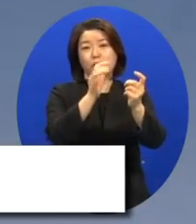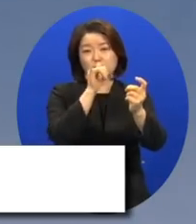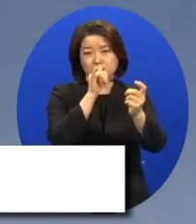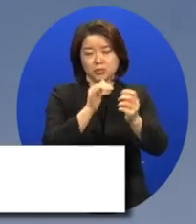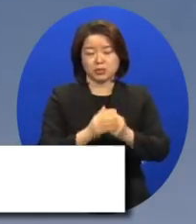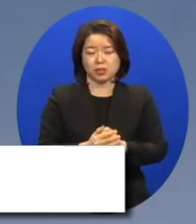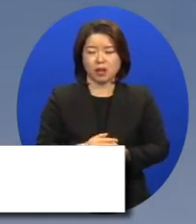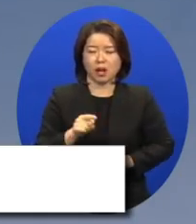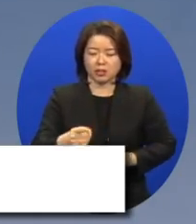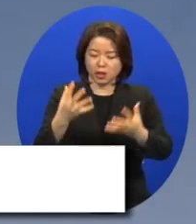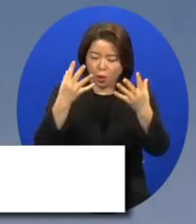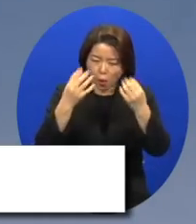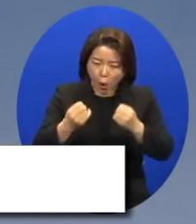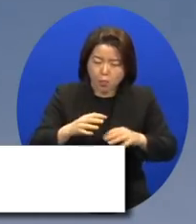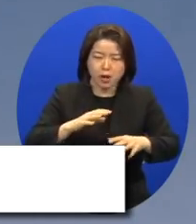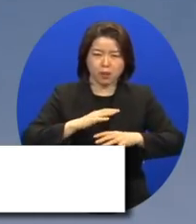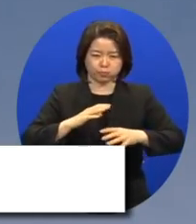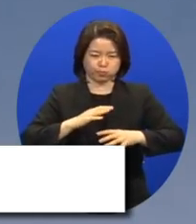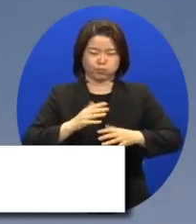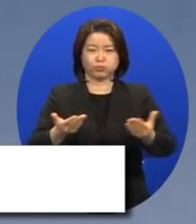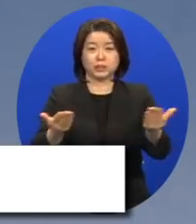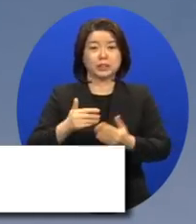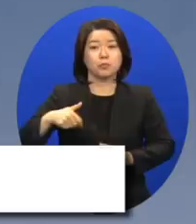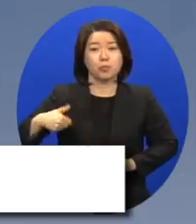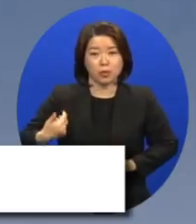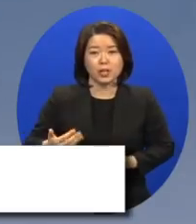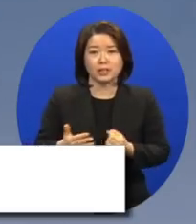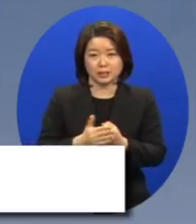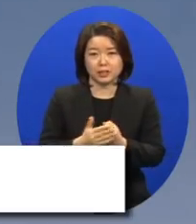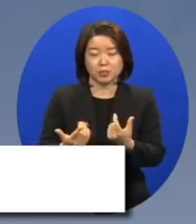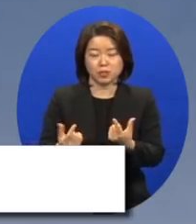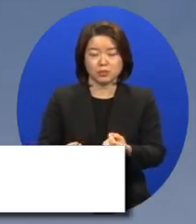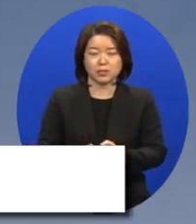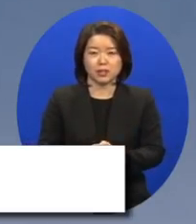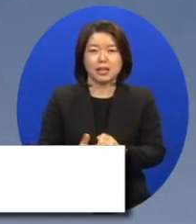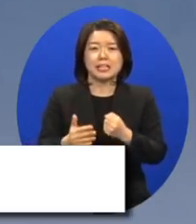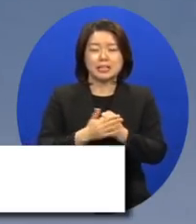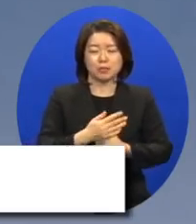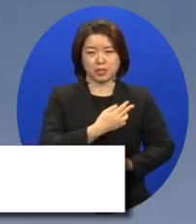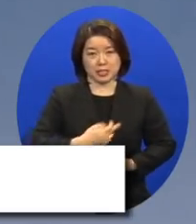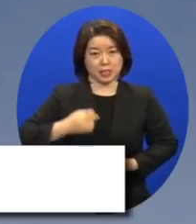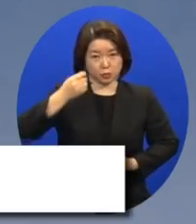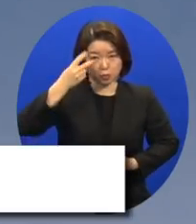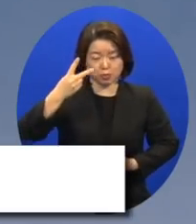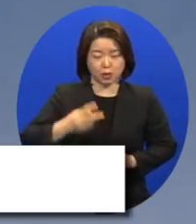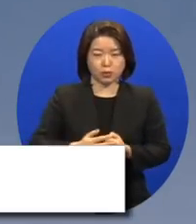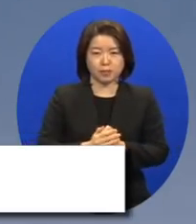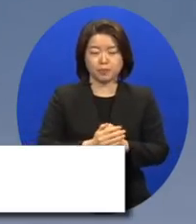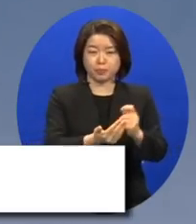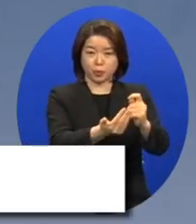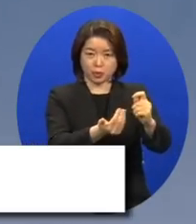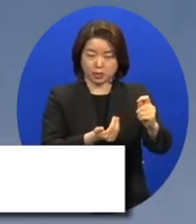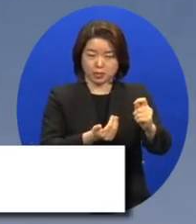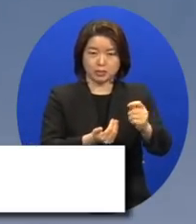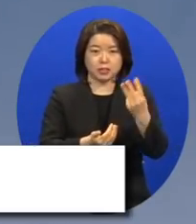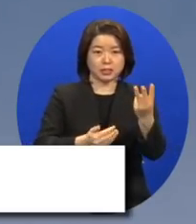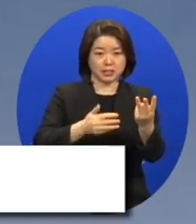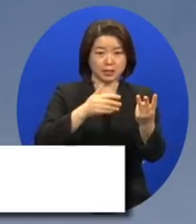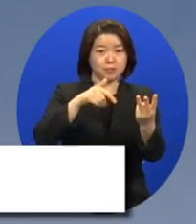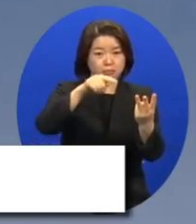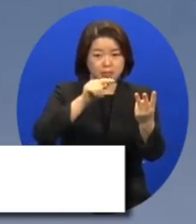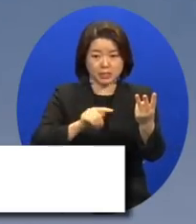얼마나 무서운 것인지를 몰랐기 때문입니다 그래서 사도 바울이 고린도전서 3장 16절